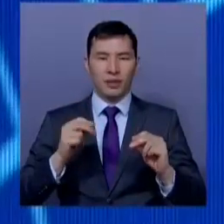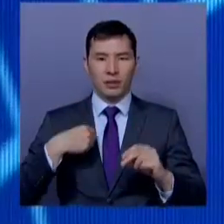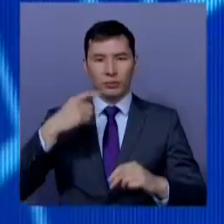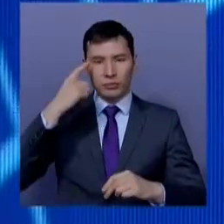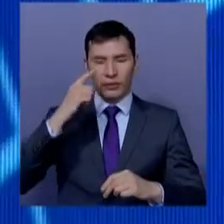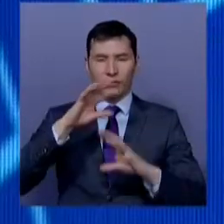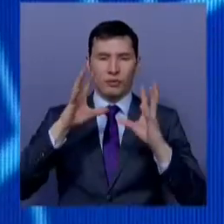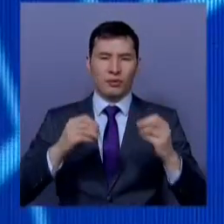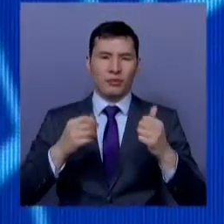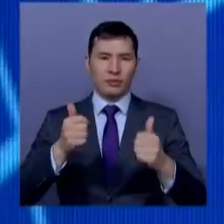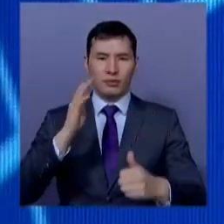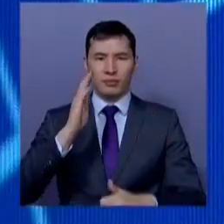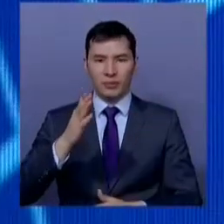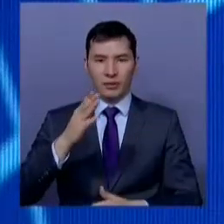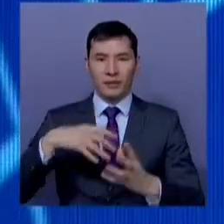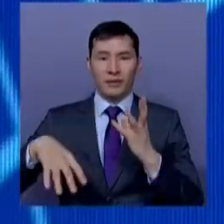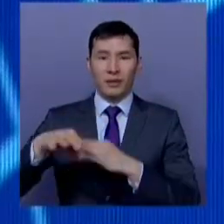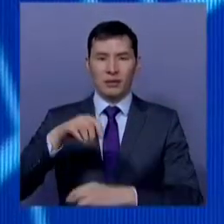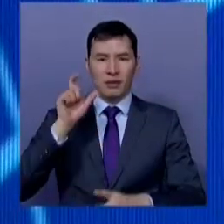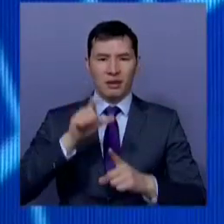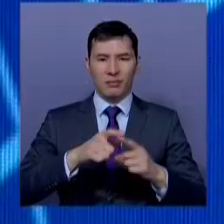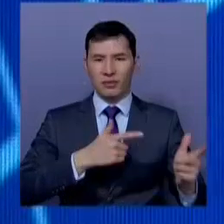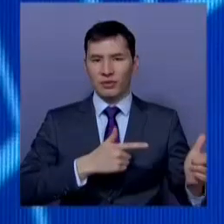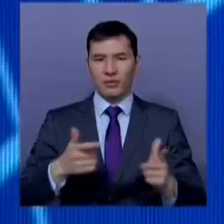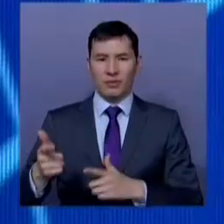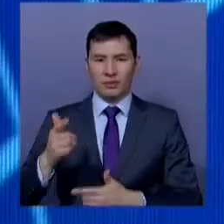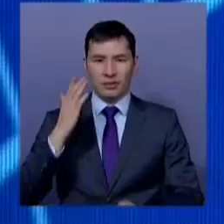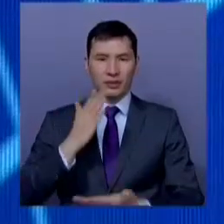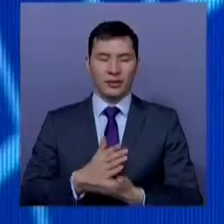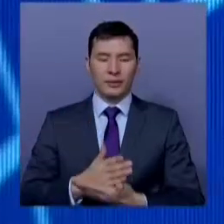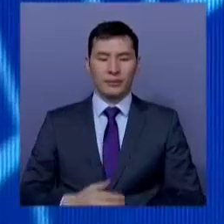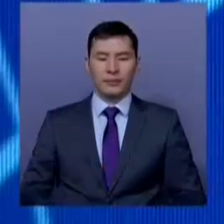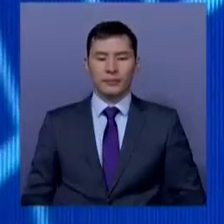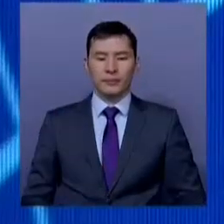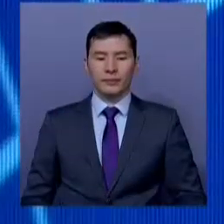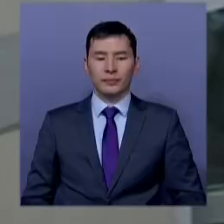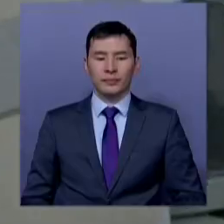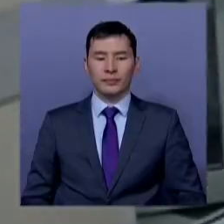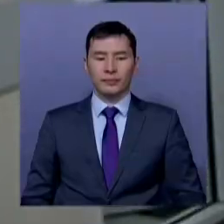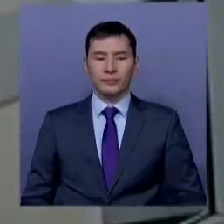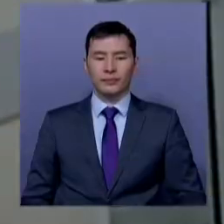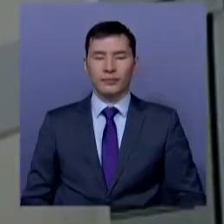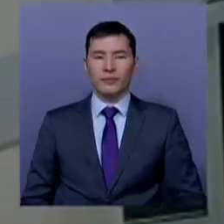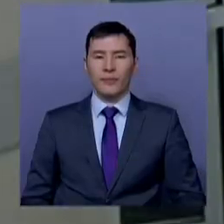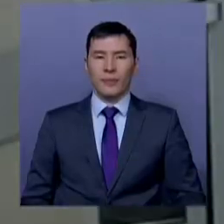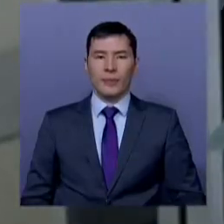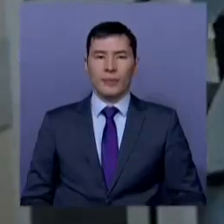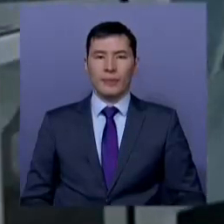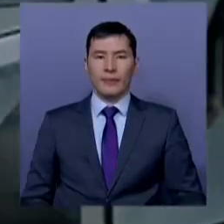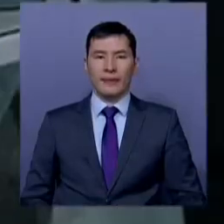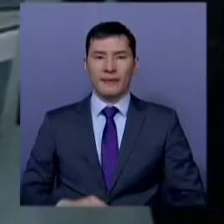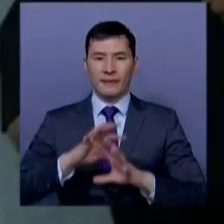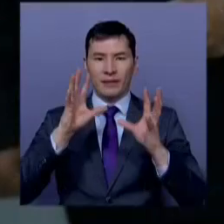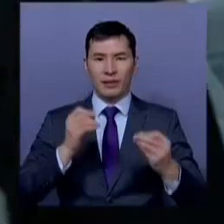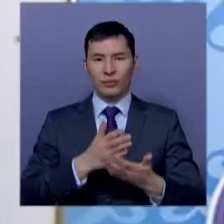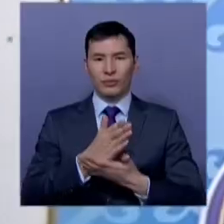у нас будет все хорошо. Все службы работают на высоком уровне. Барлық қызметтер